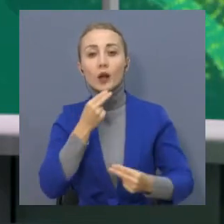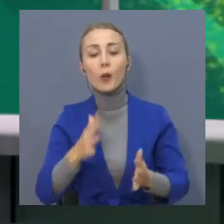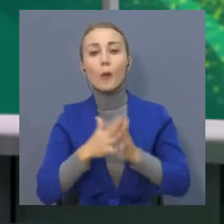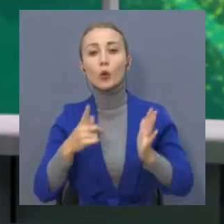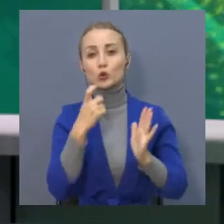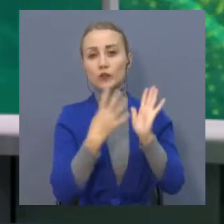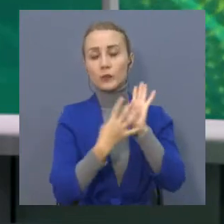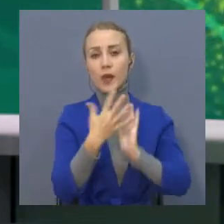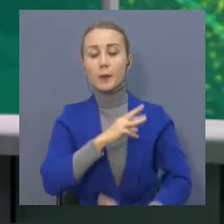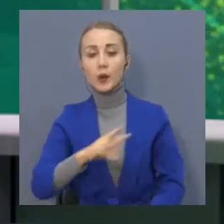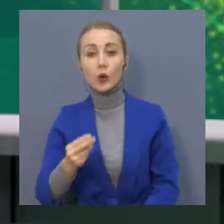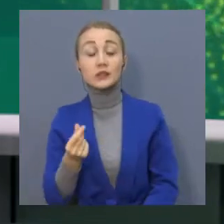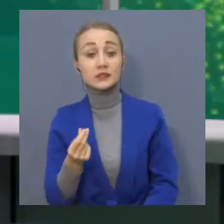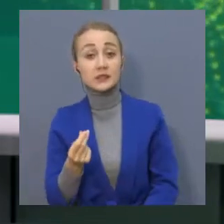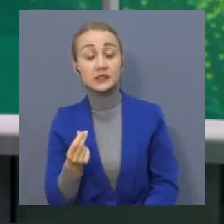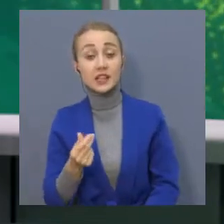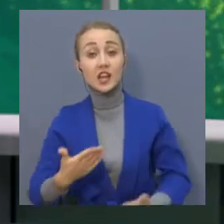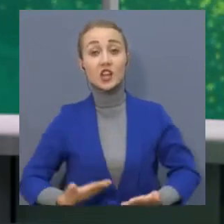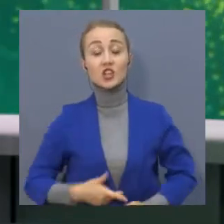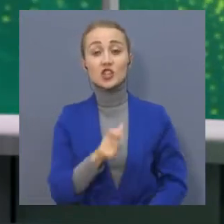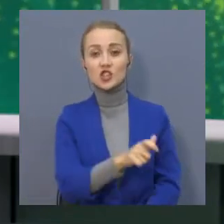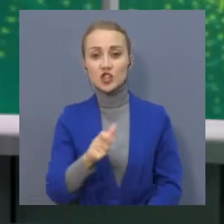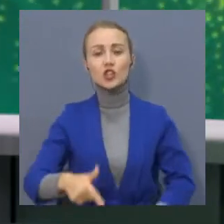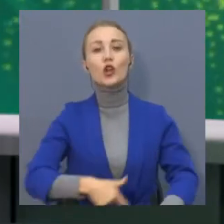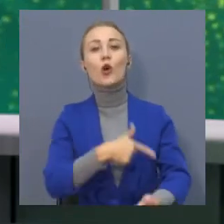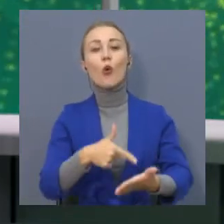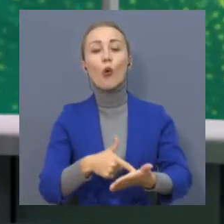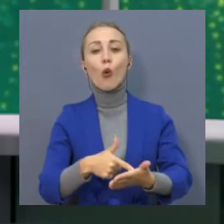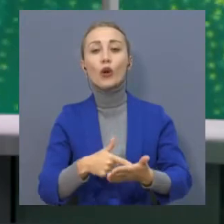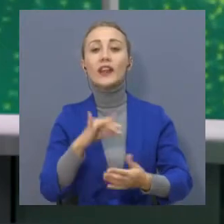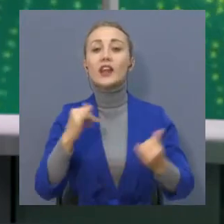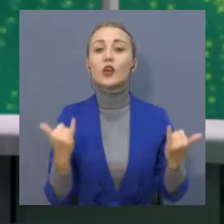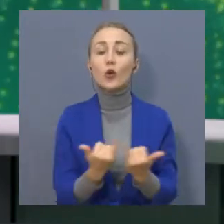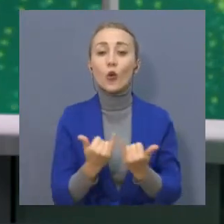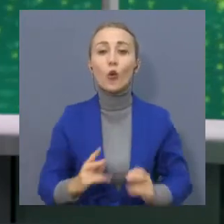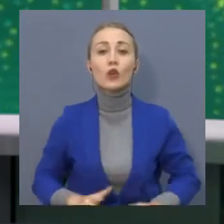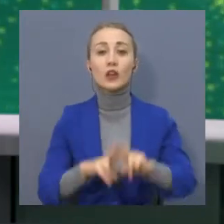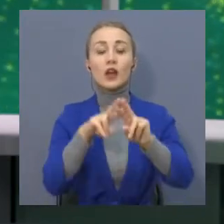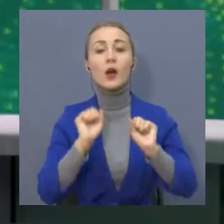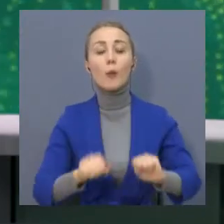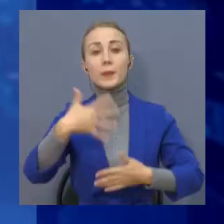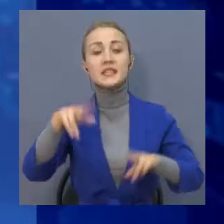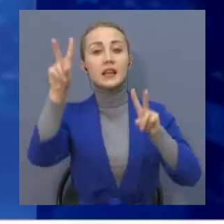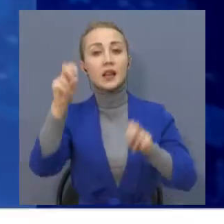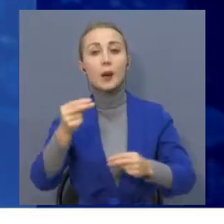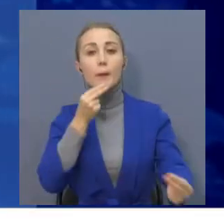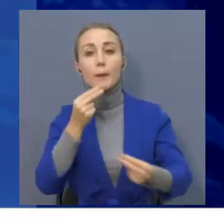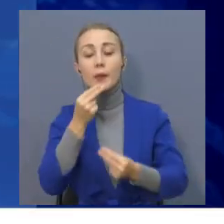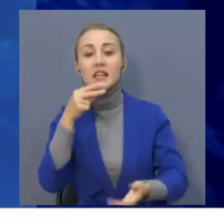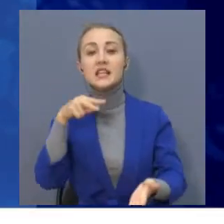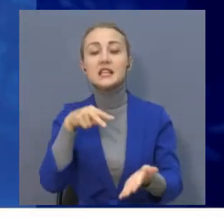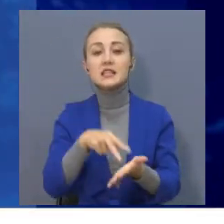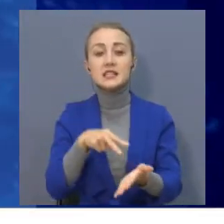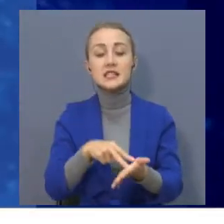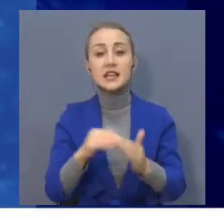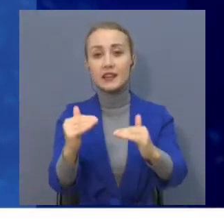ұсынылмақ. Сөйтіп елордалықтар азық-түліктің 50-ден астам түрін нарықтан 10-15%-ға төмен бағамен сатып алуға мүмкіндік алады. Ақмоланың ауыл